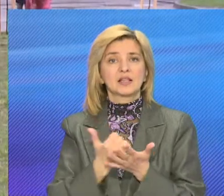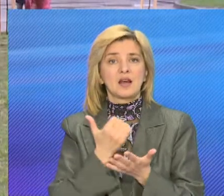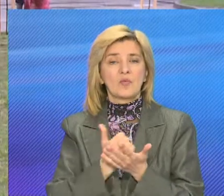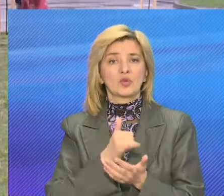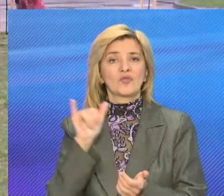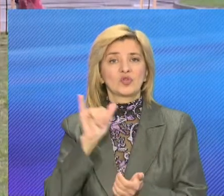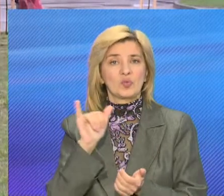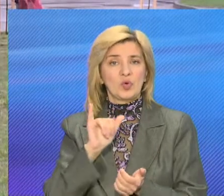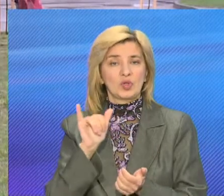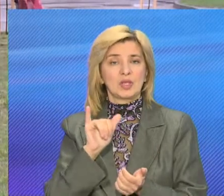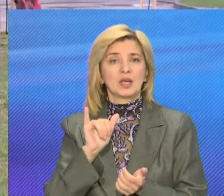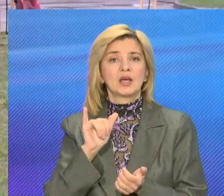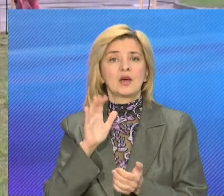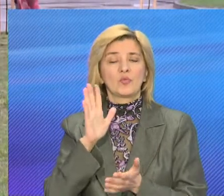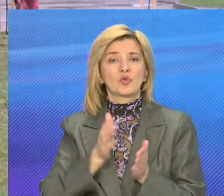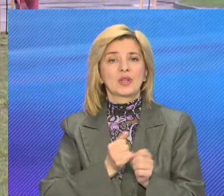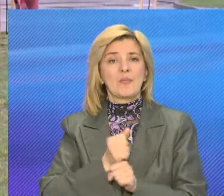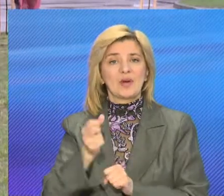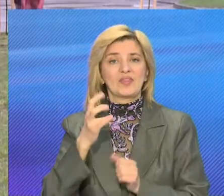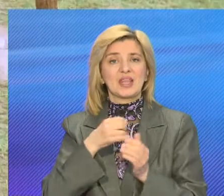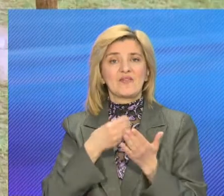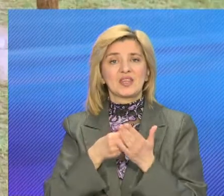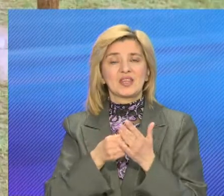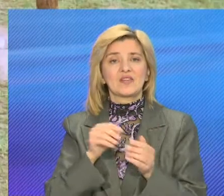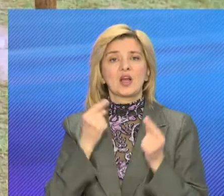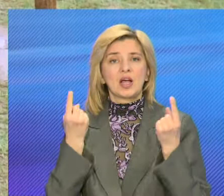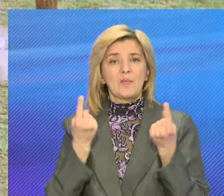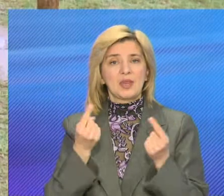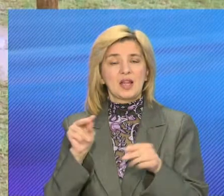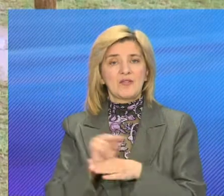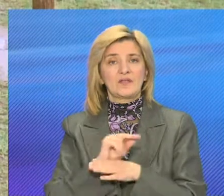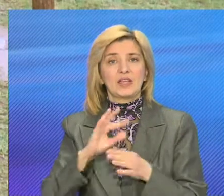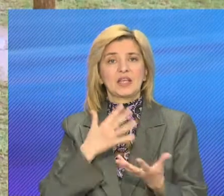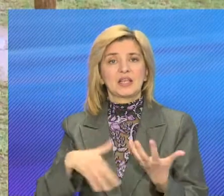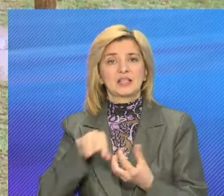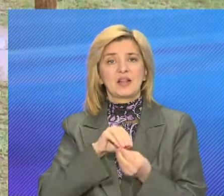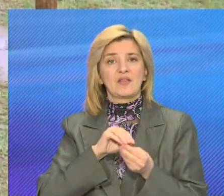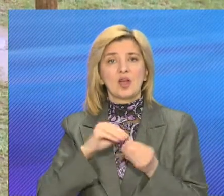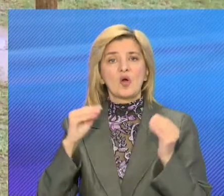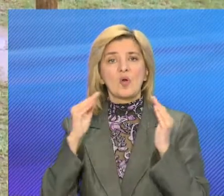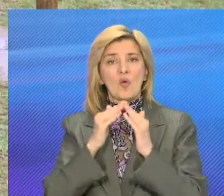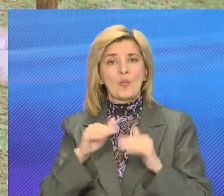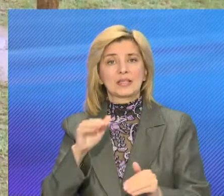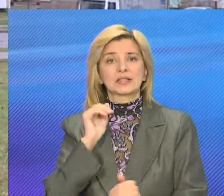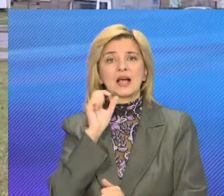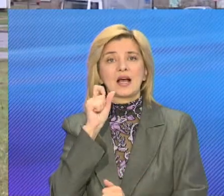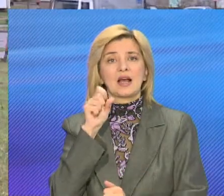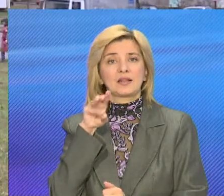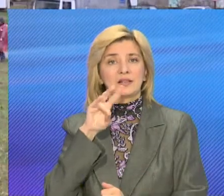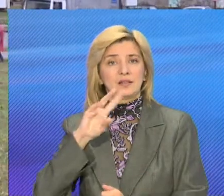суботніка, будуць накіраваны на фінансаванне капітальнага рамонту і рэстаўрацыі мемарыяльнага комплекса «Хатынь».